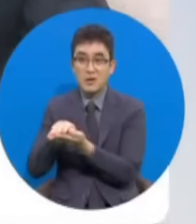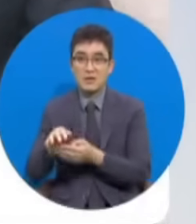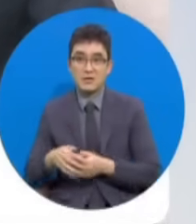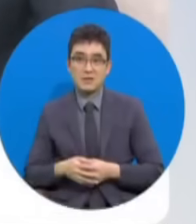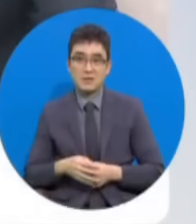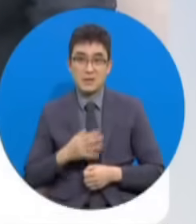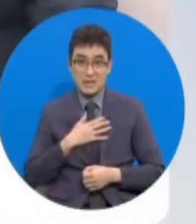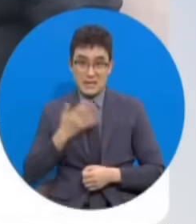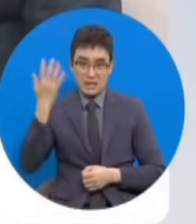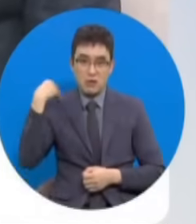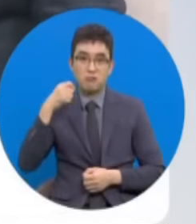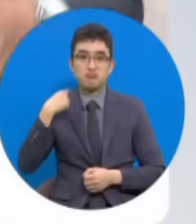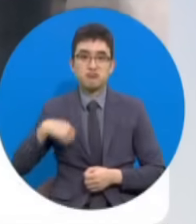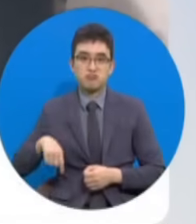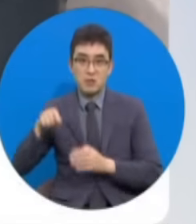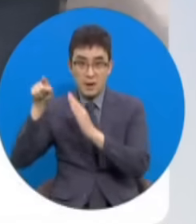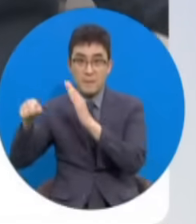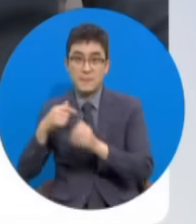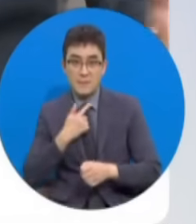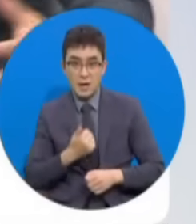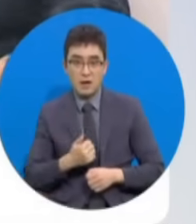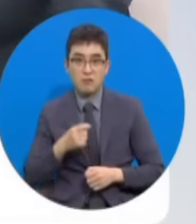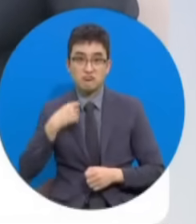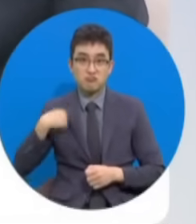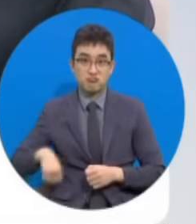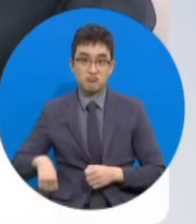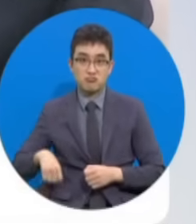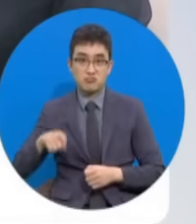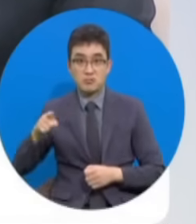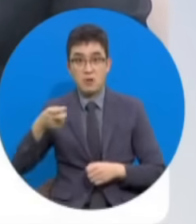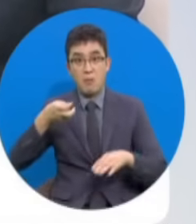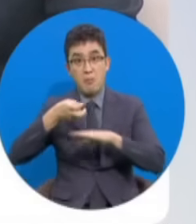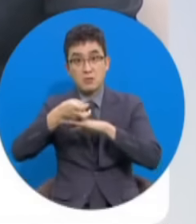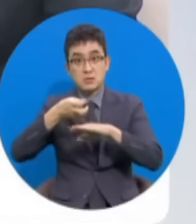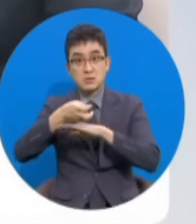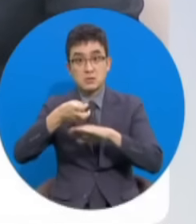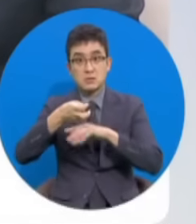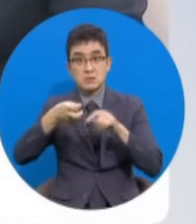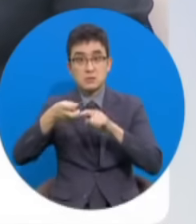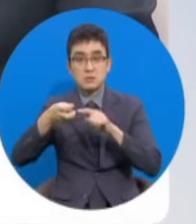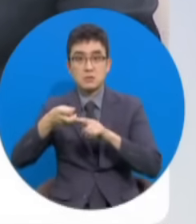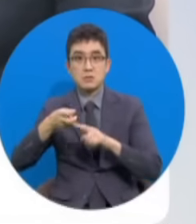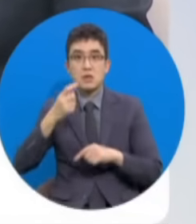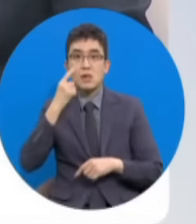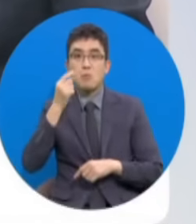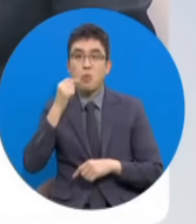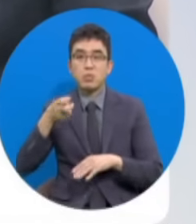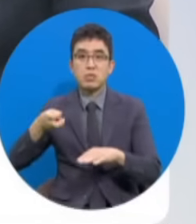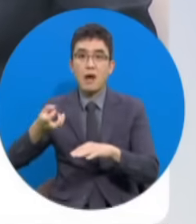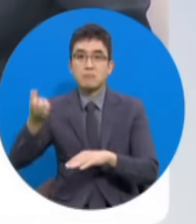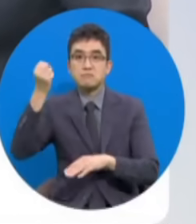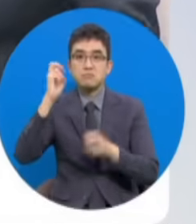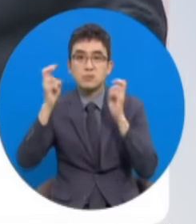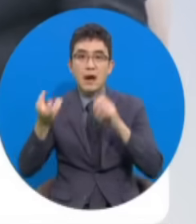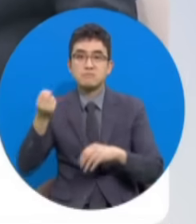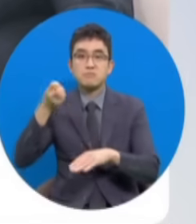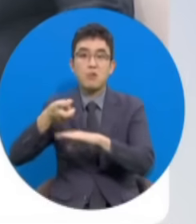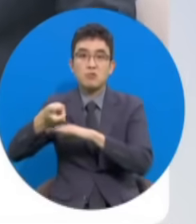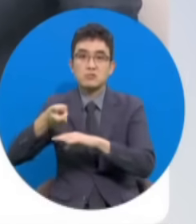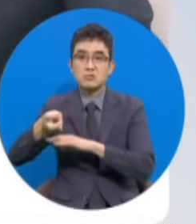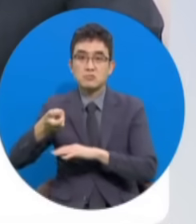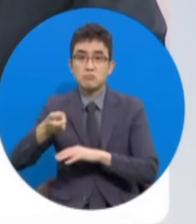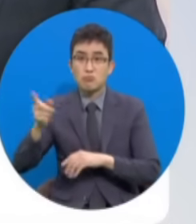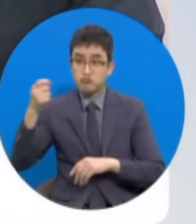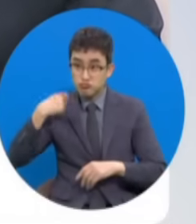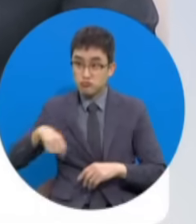중국을 간 적이 있었는데 왜 그 중국에서 나온 버스가 왜 일본 차를 씁니까? 중국에도 좋은 차 많을 텐데. 예. 이런 얘기를 했어요.